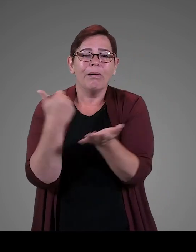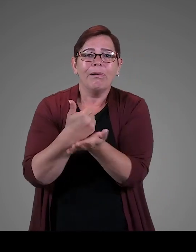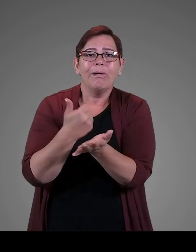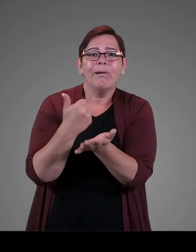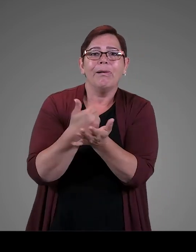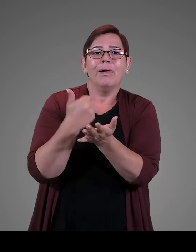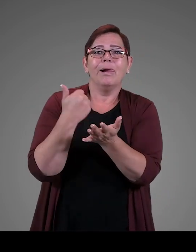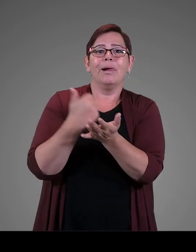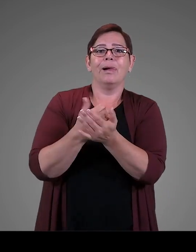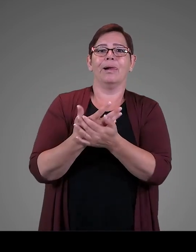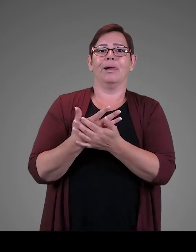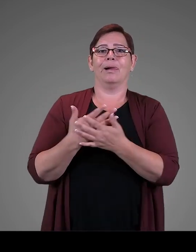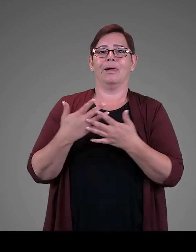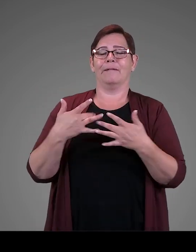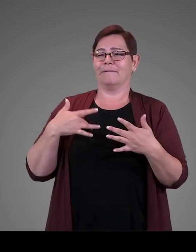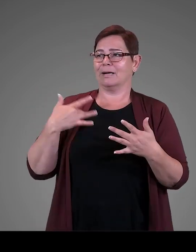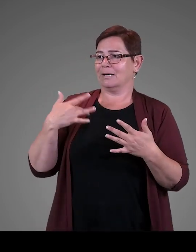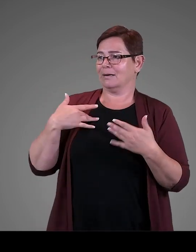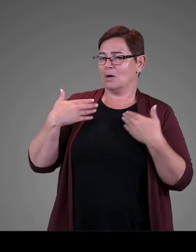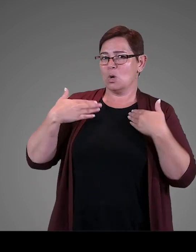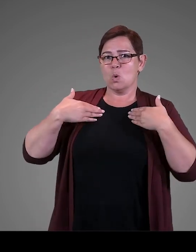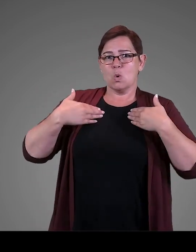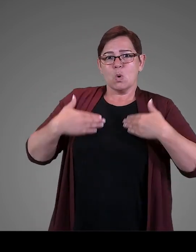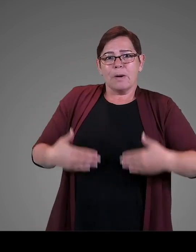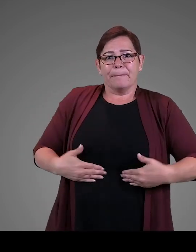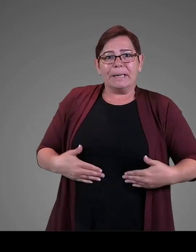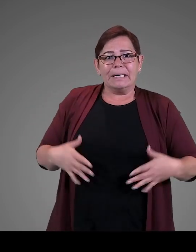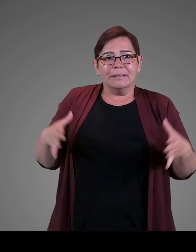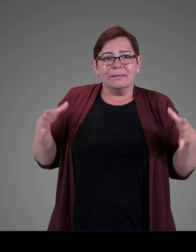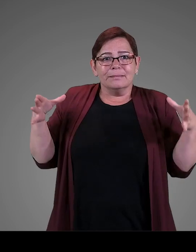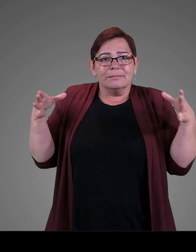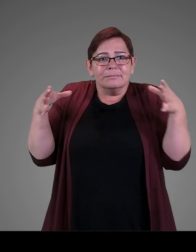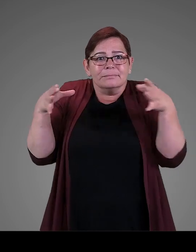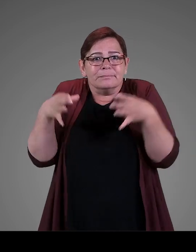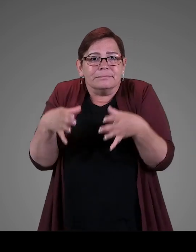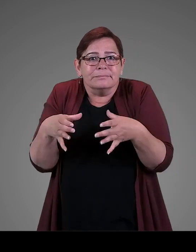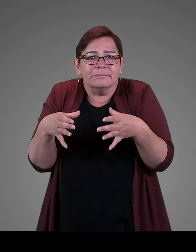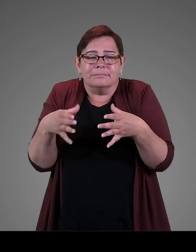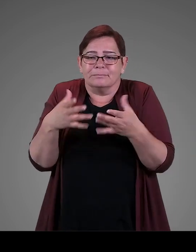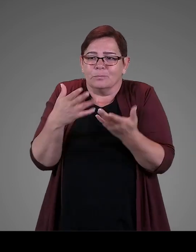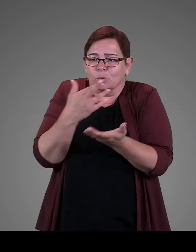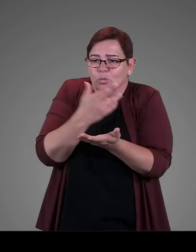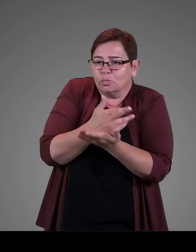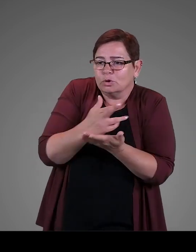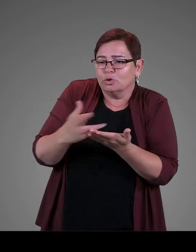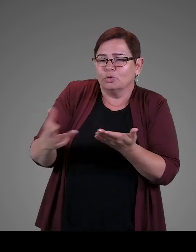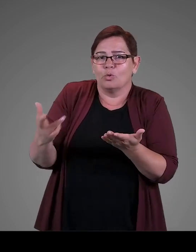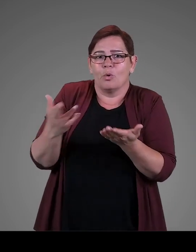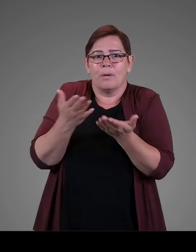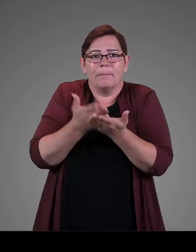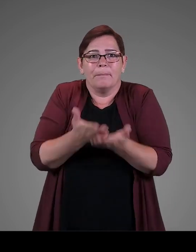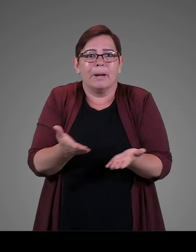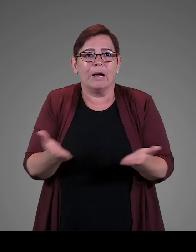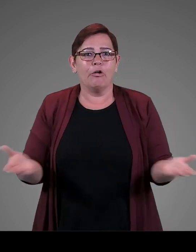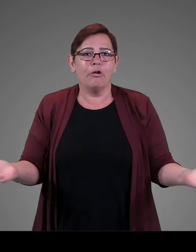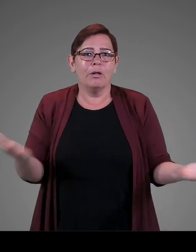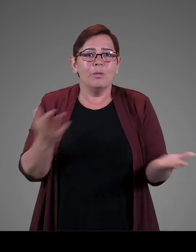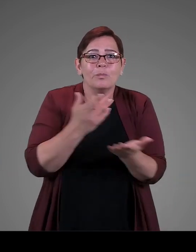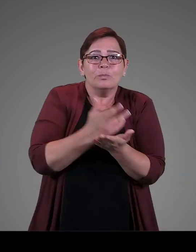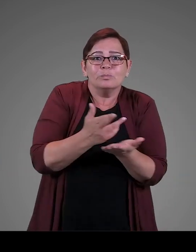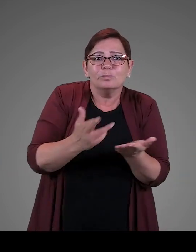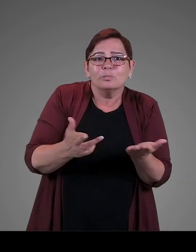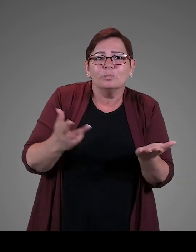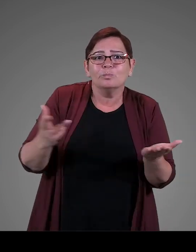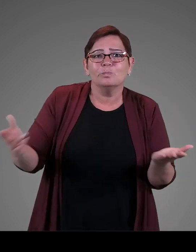mettre des ressources ensemble, des ressources humaines, on en parlait tantôt, mais aussi des ressources matérielles. Puis,